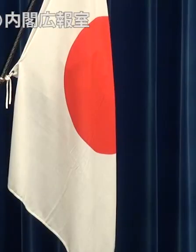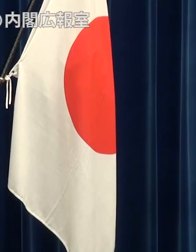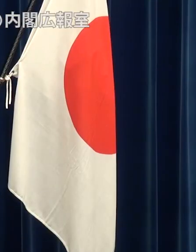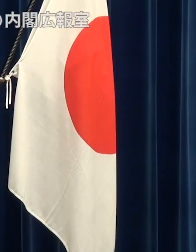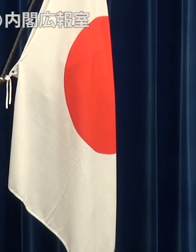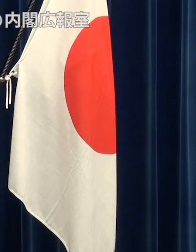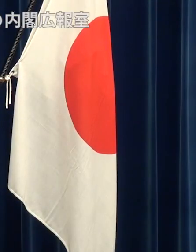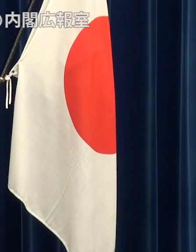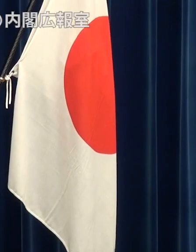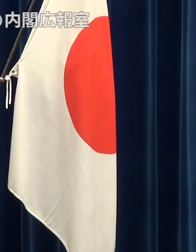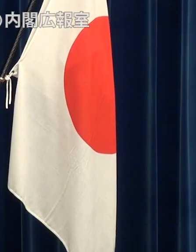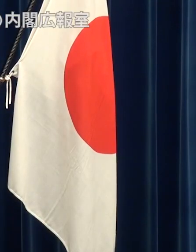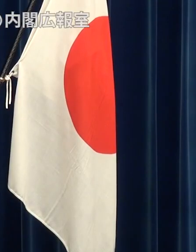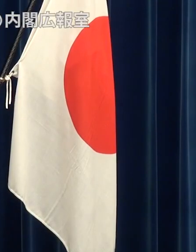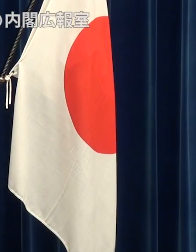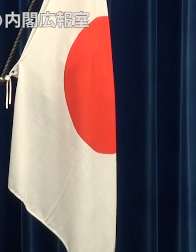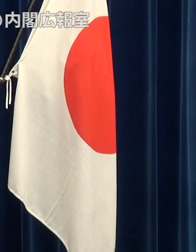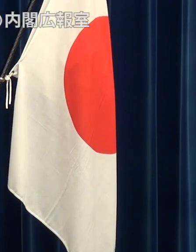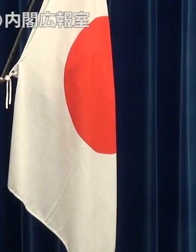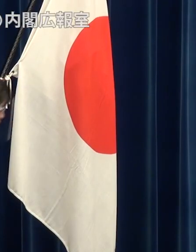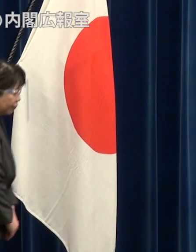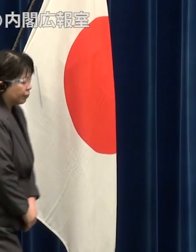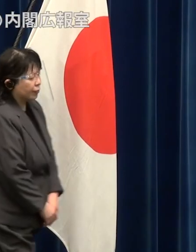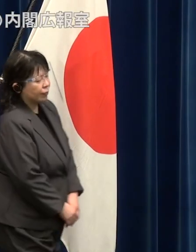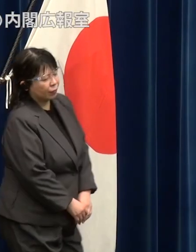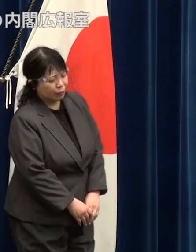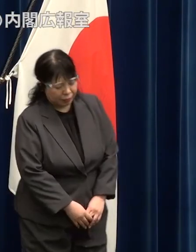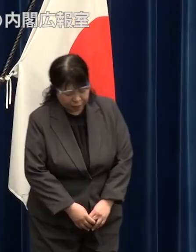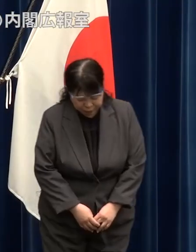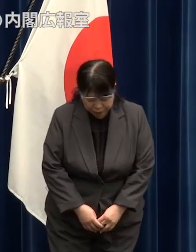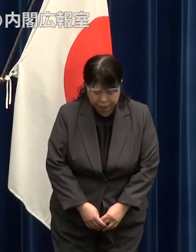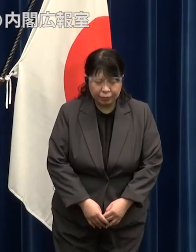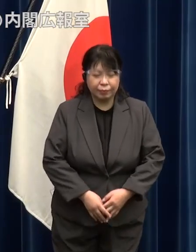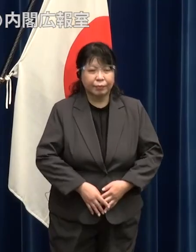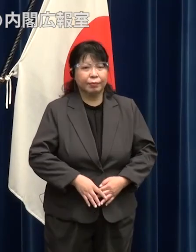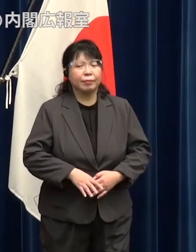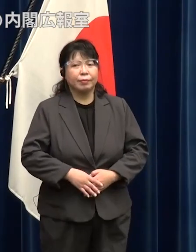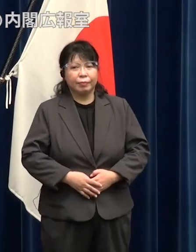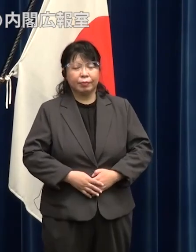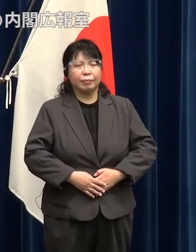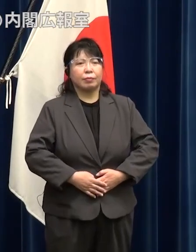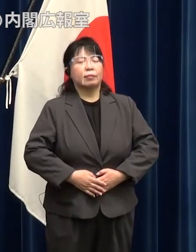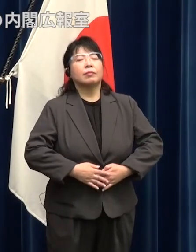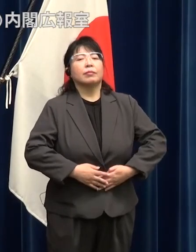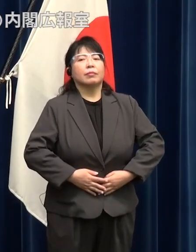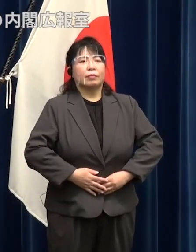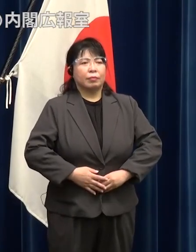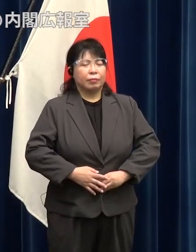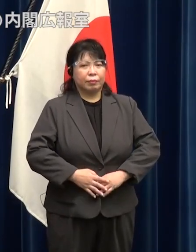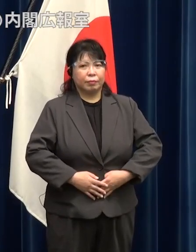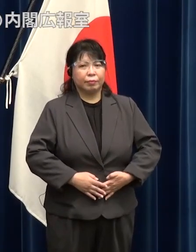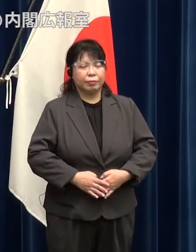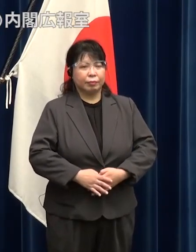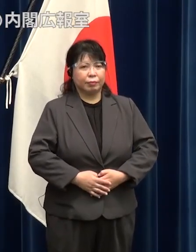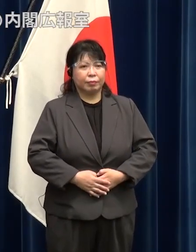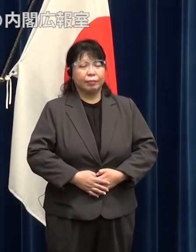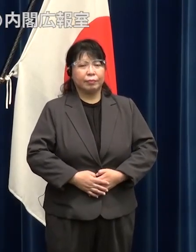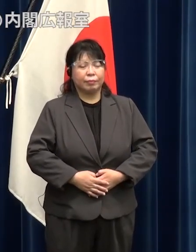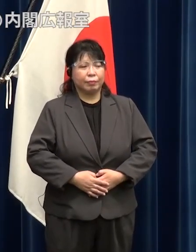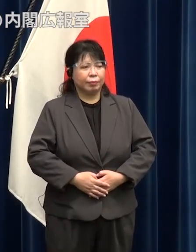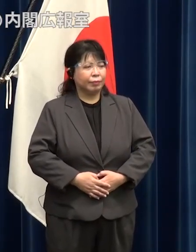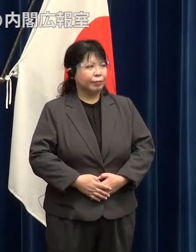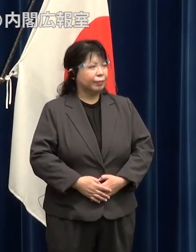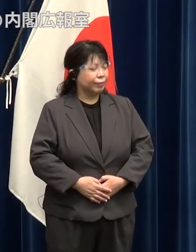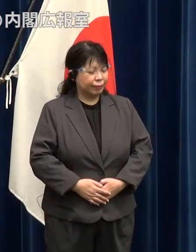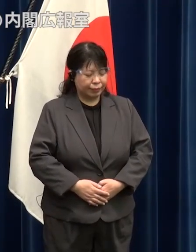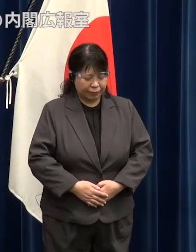ただいまより岸田内閣総理大臣の記者会見を行います。はじめに岸田総理から発言がございます。それでは総